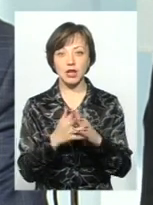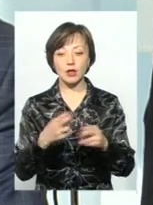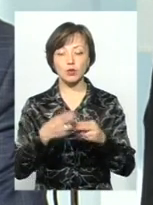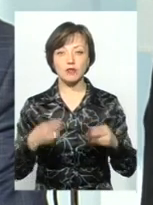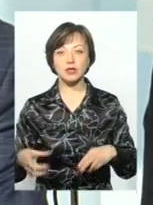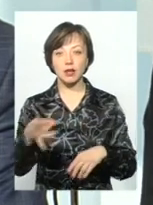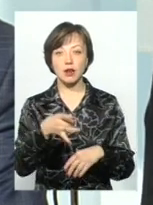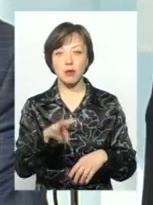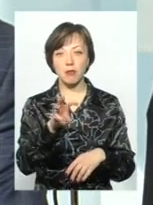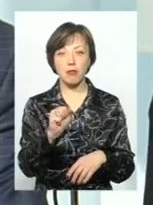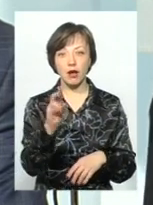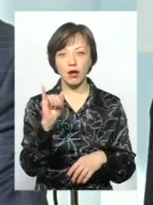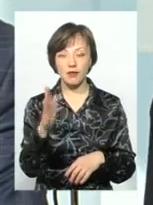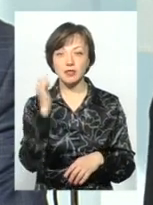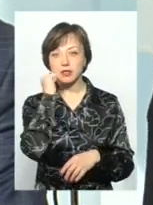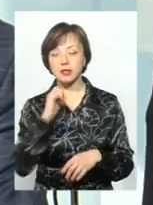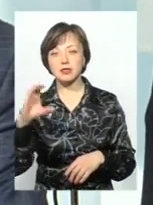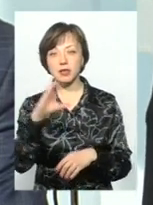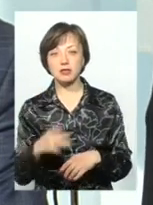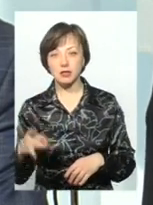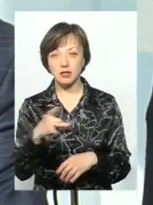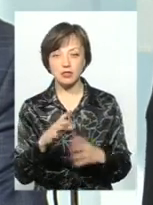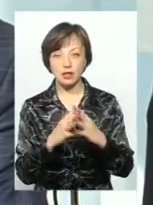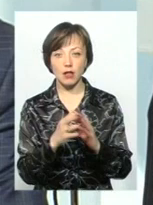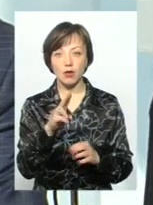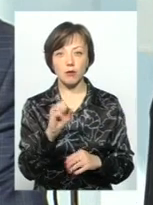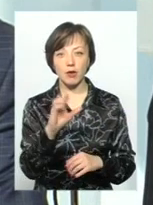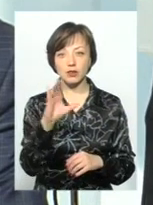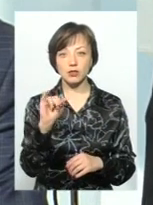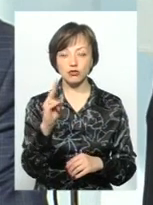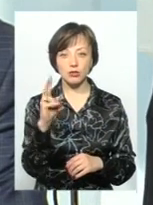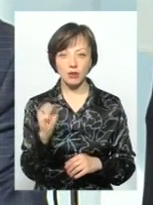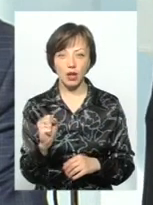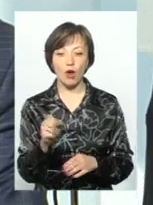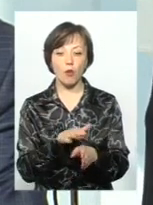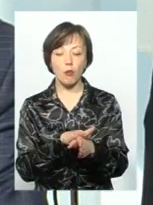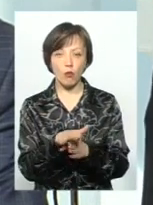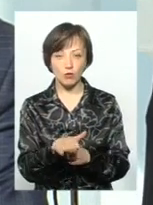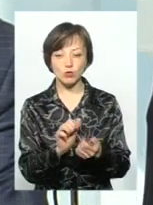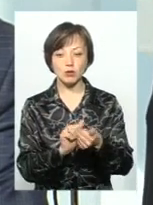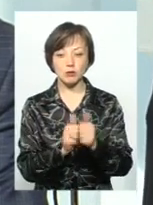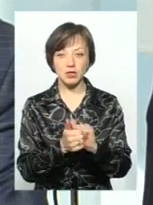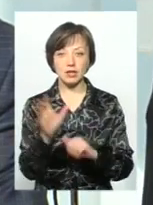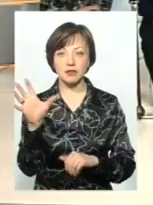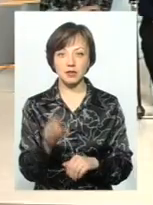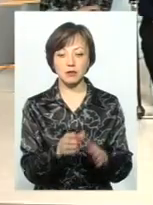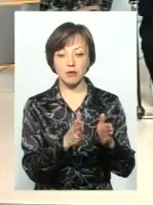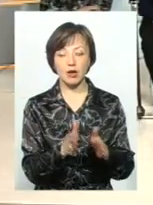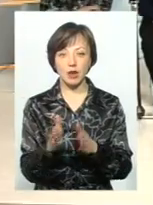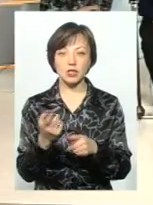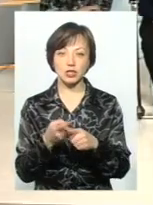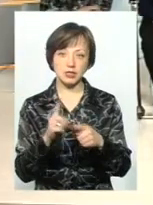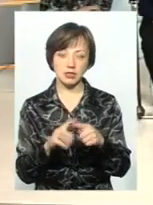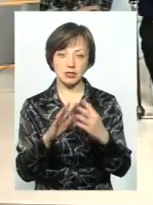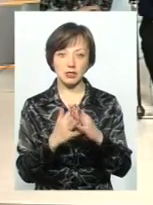район, село Маків, є Старосінявський район, село Пасічна, село Гречана, де ми повністю замінили всі мережі цих